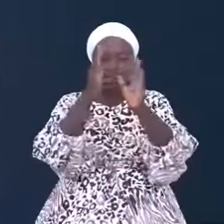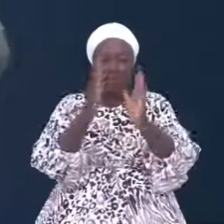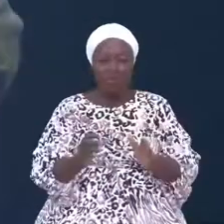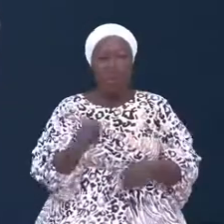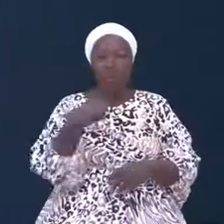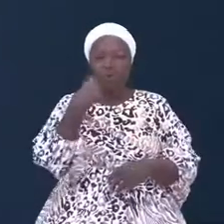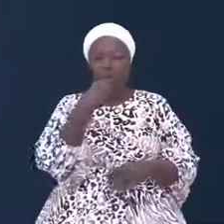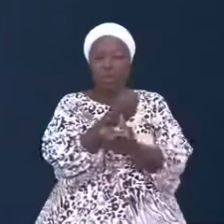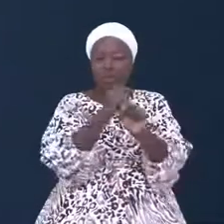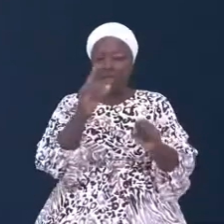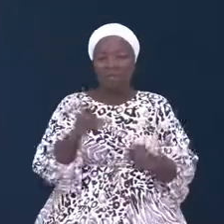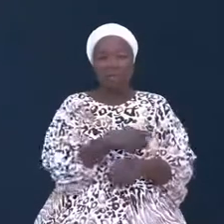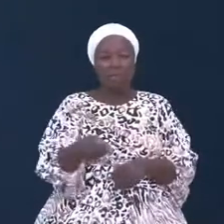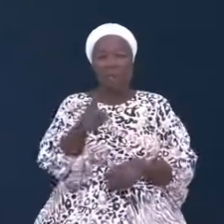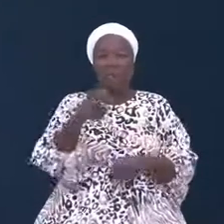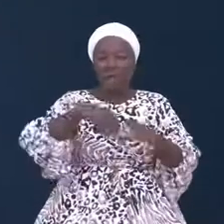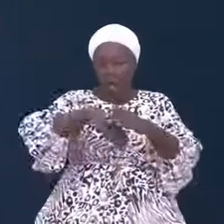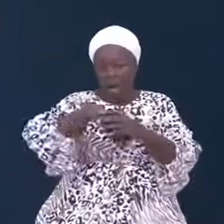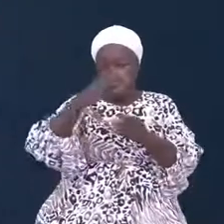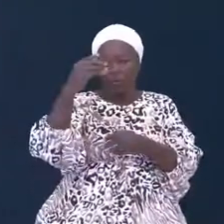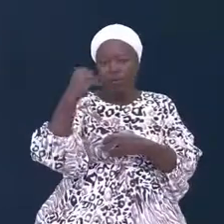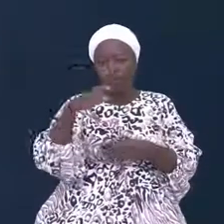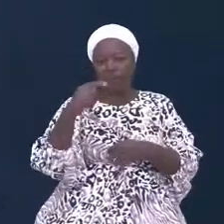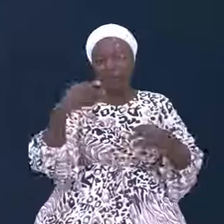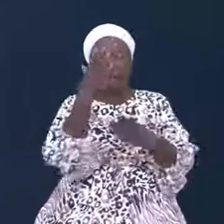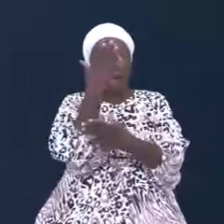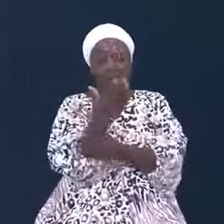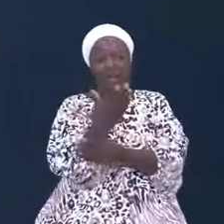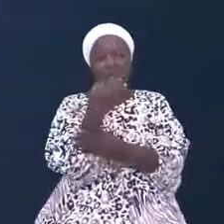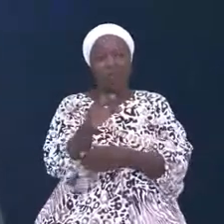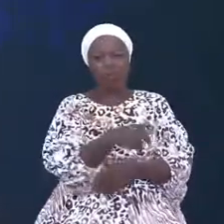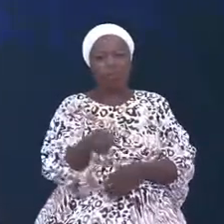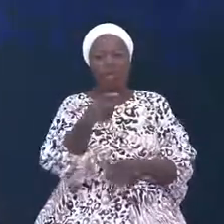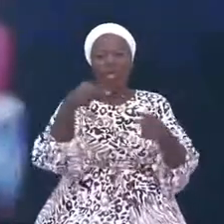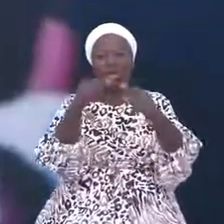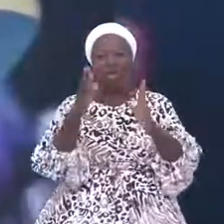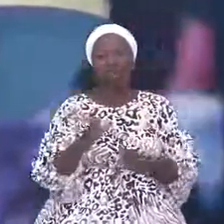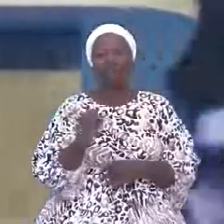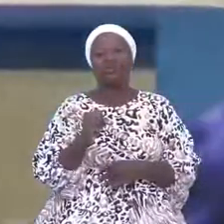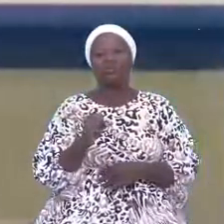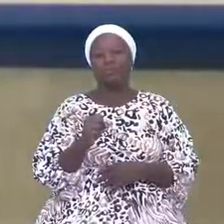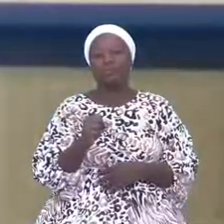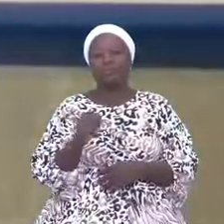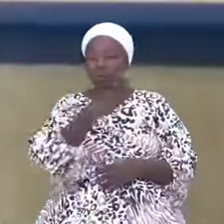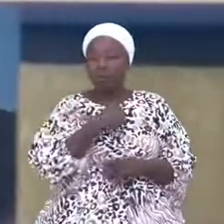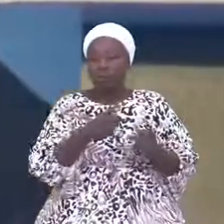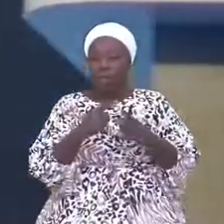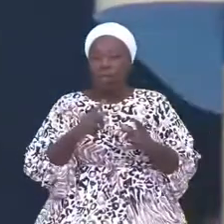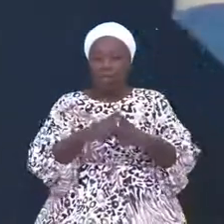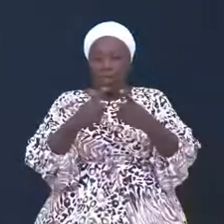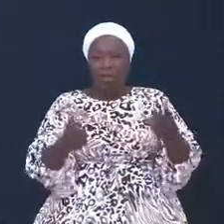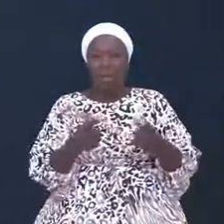donnas des libérateurs qui les sauvèrent de la main de leurs ennemis.